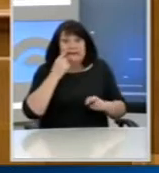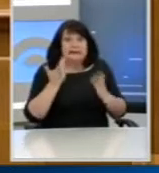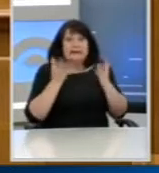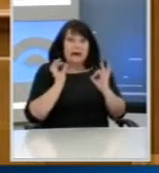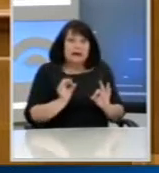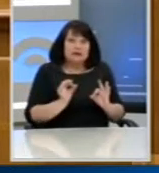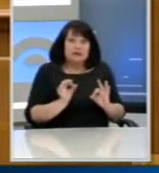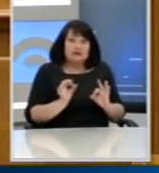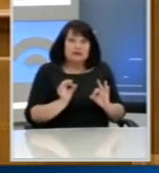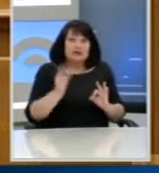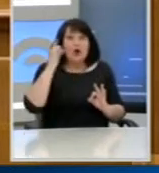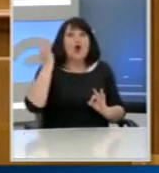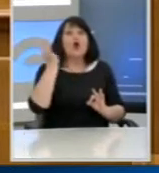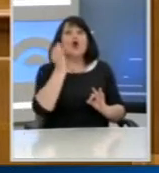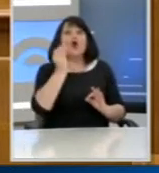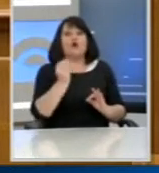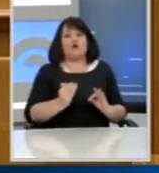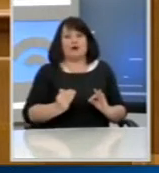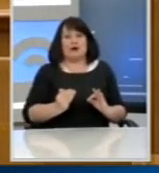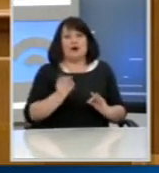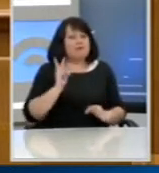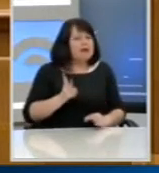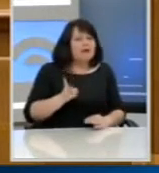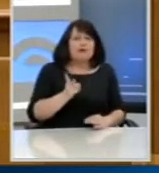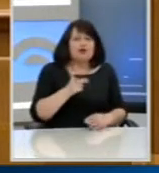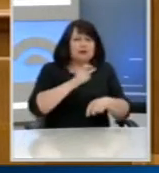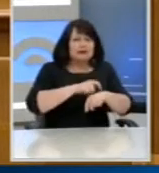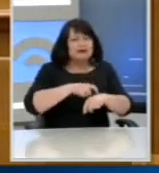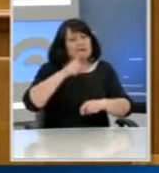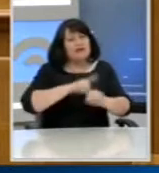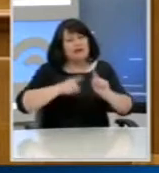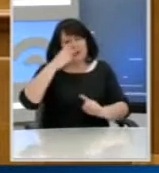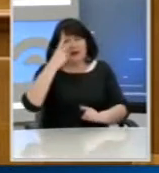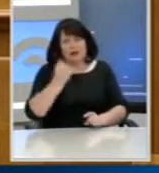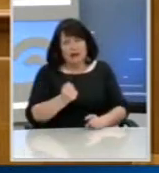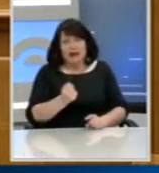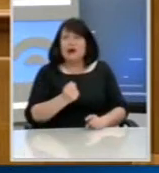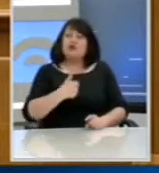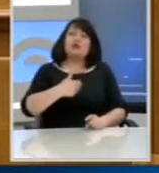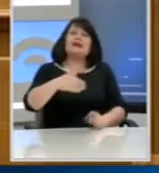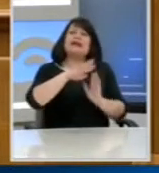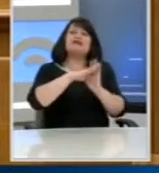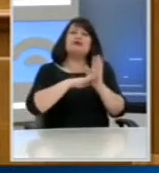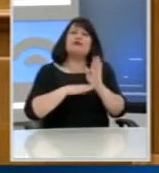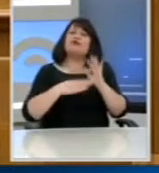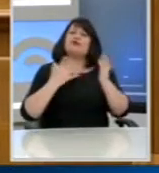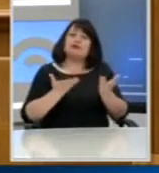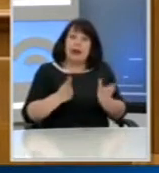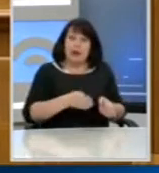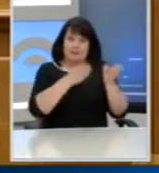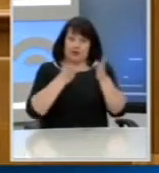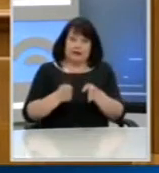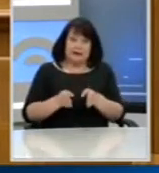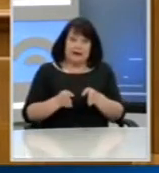υπάρξει αφενός εξορθολογισμός στην καταβολή αυτών με την επικαιροποίηση των δικαιούχων και των προϋποθέσεων που αυτά πρέπει να πληρούν. Αφετέρου, να